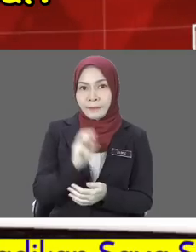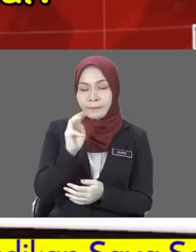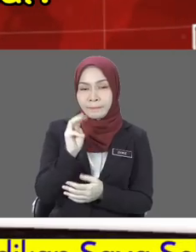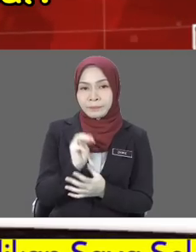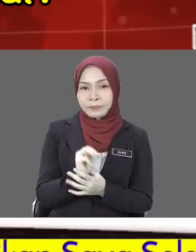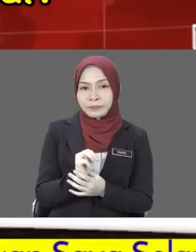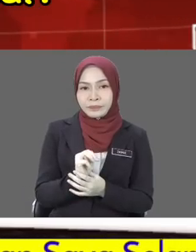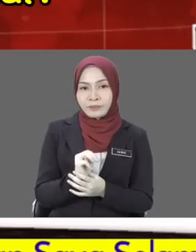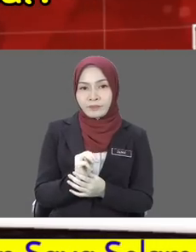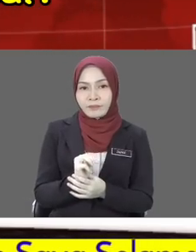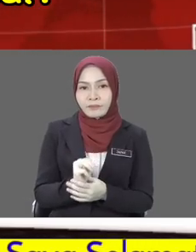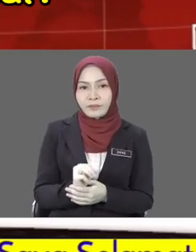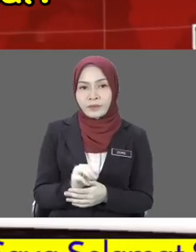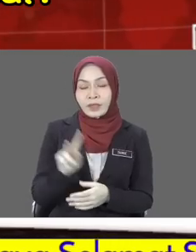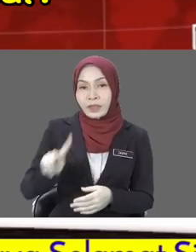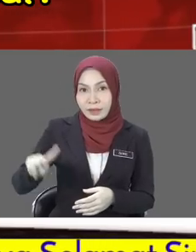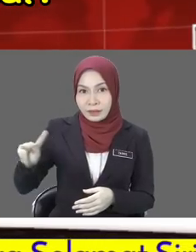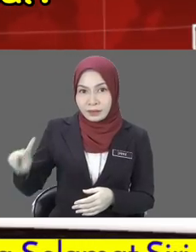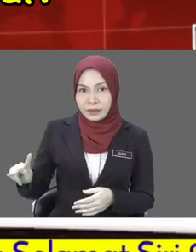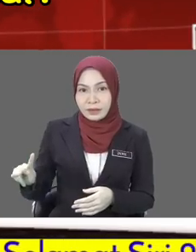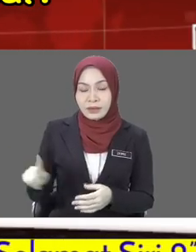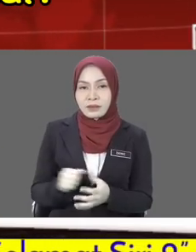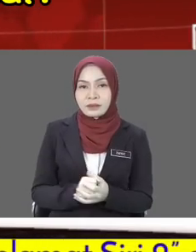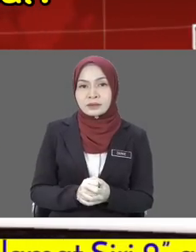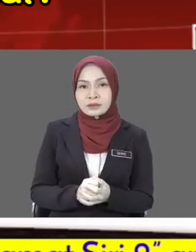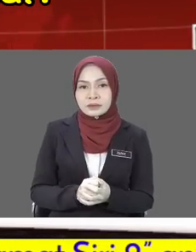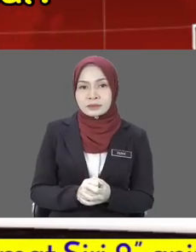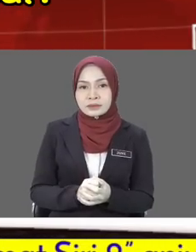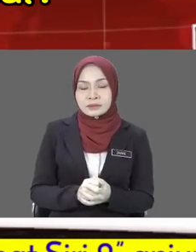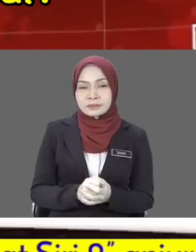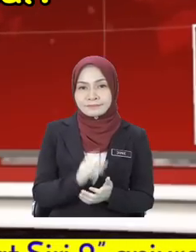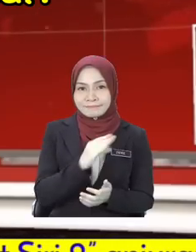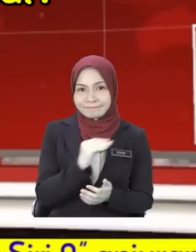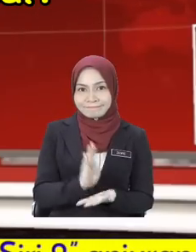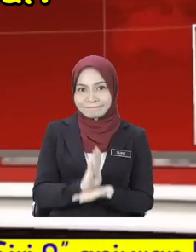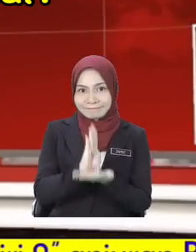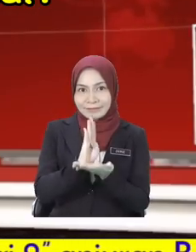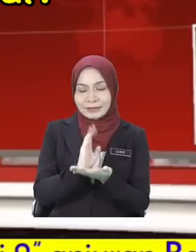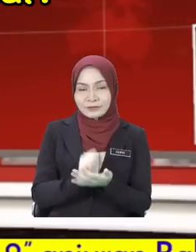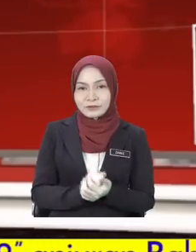cause atau pegawai psikologi dalam membantu manses